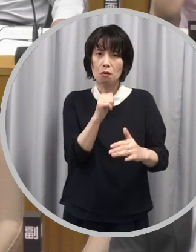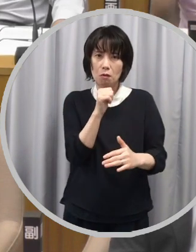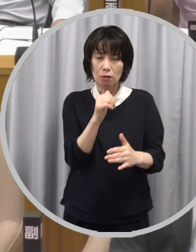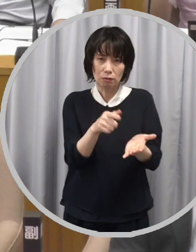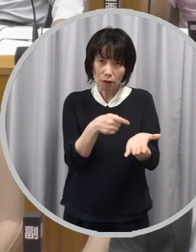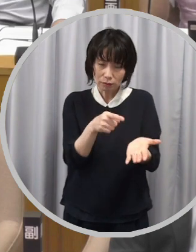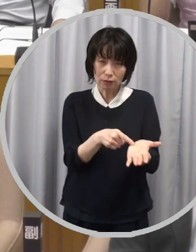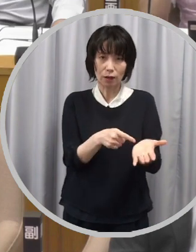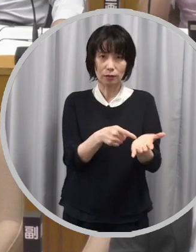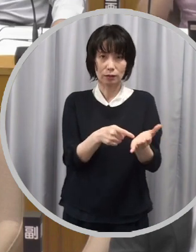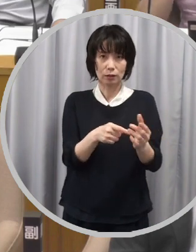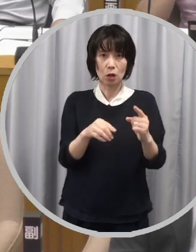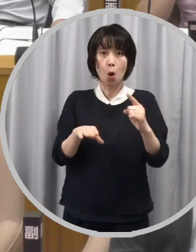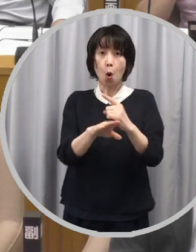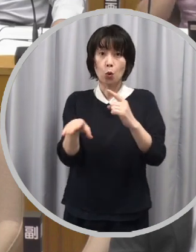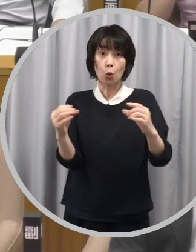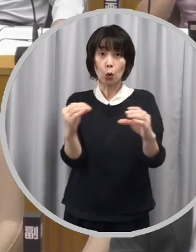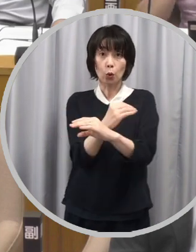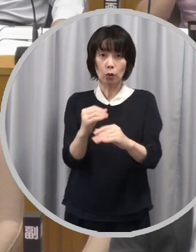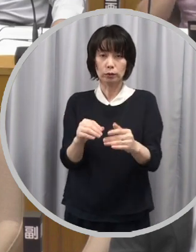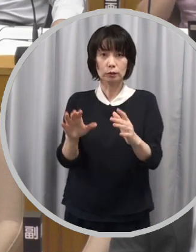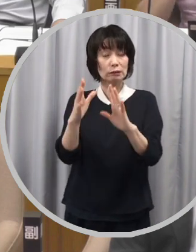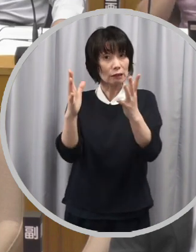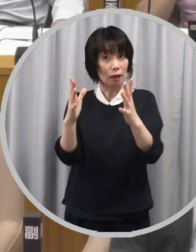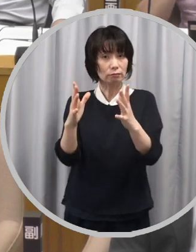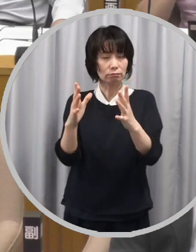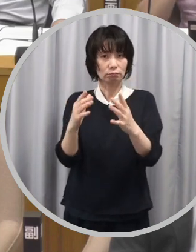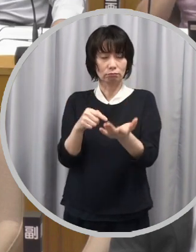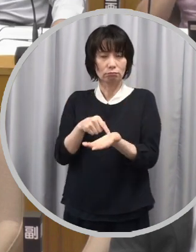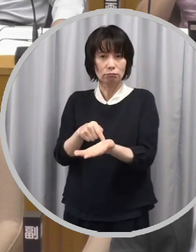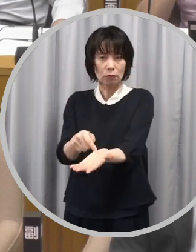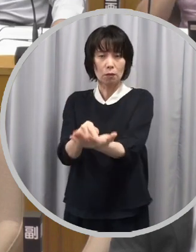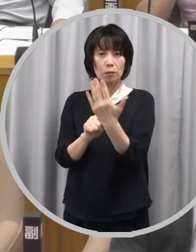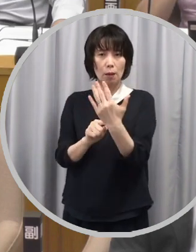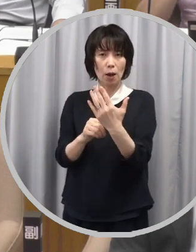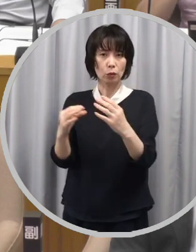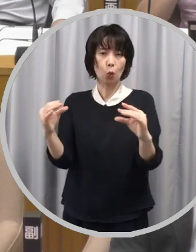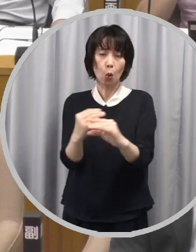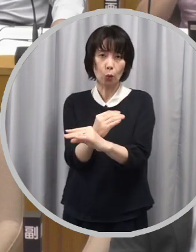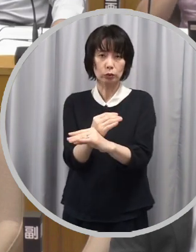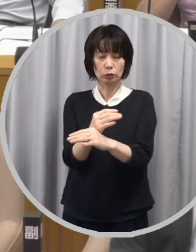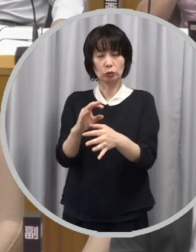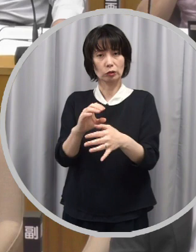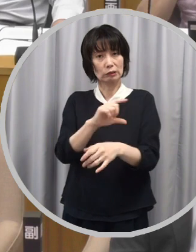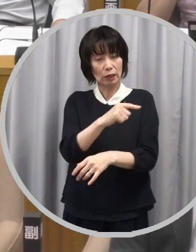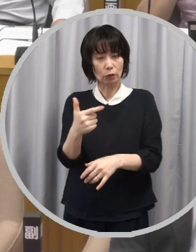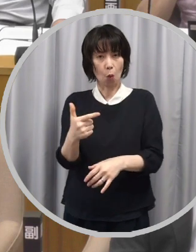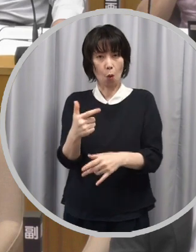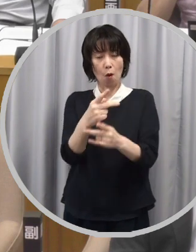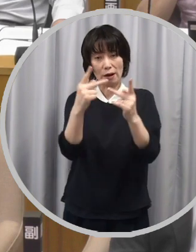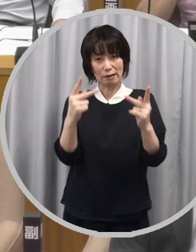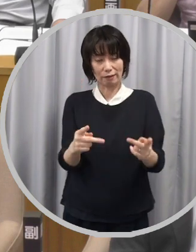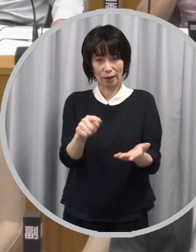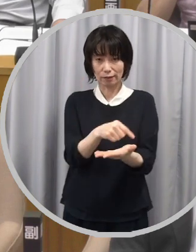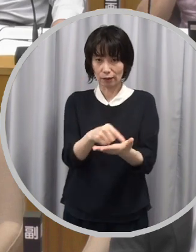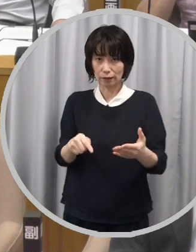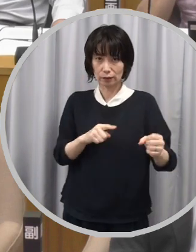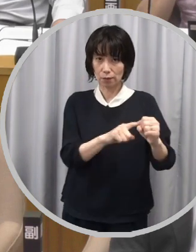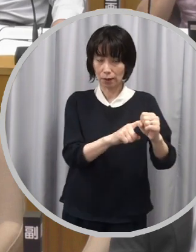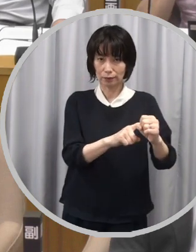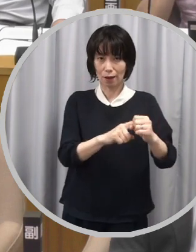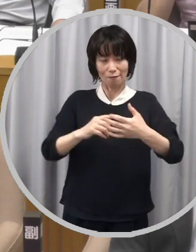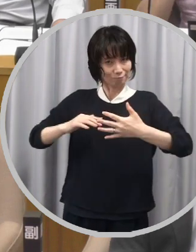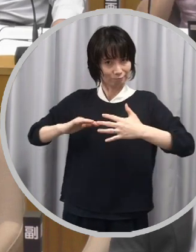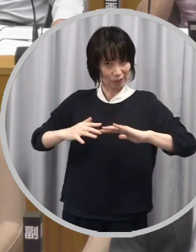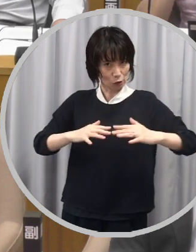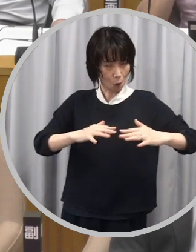公共交通の空白地におけるデマンド交通などの課題に関しましては、解決に向けた議